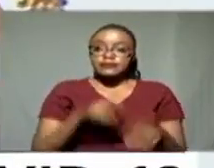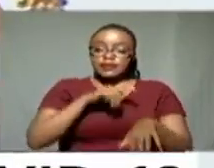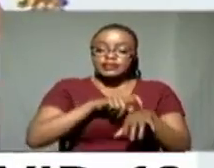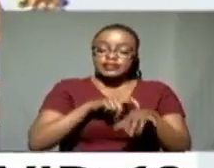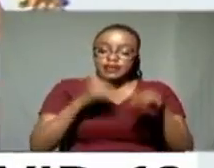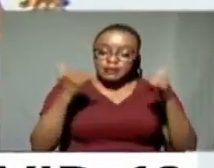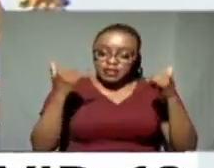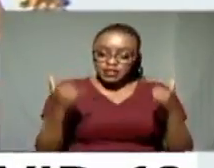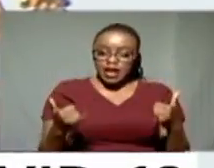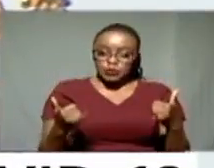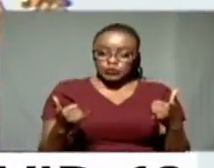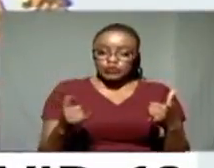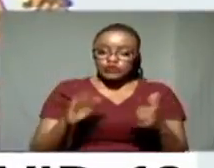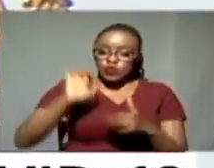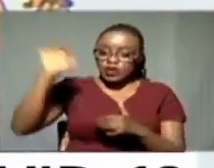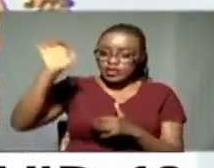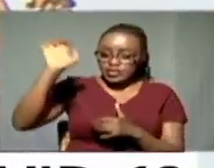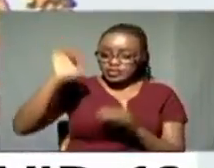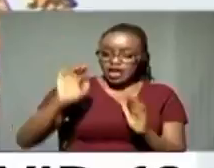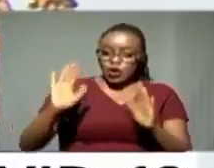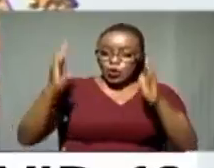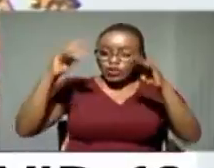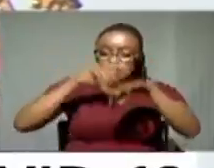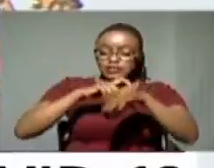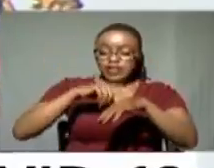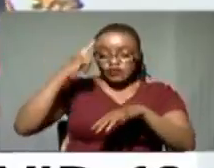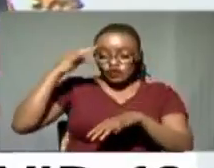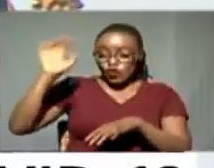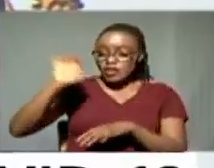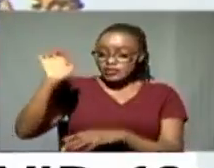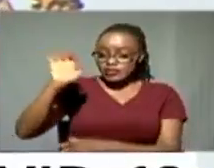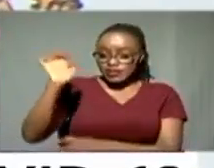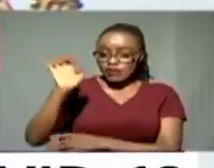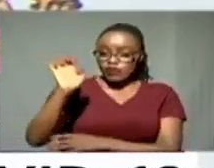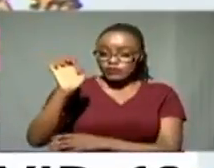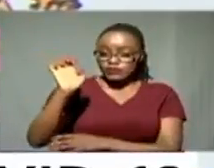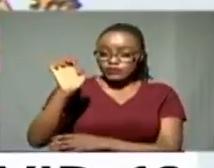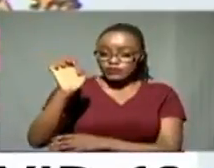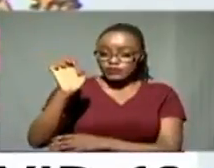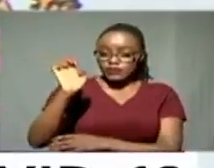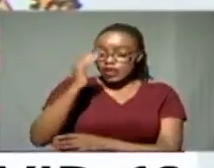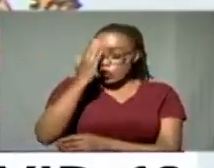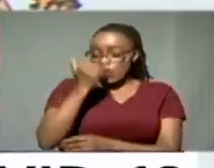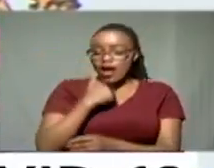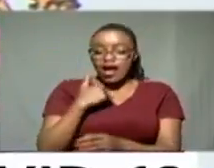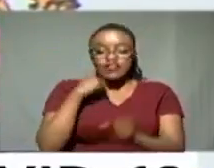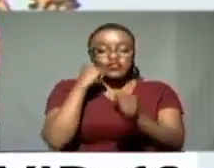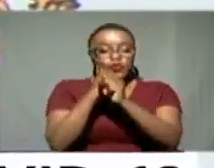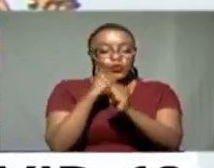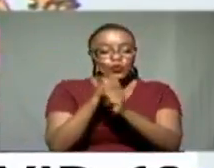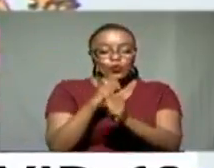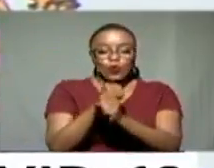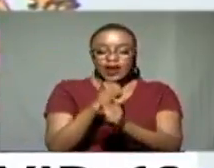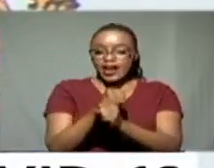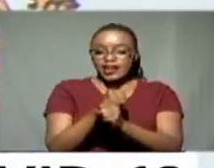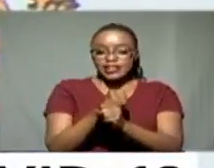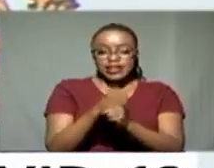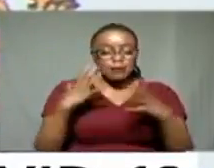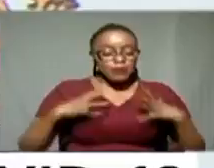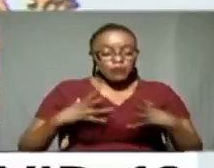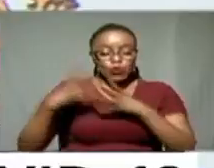wakati huu wa Pasaka, wakati wa Pasaka, kwa sababu hakuna kazi watu